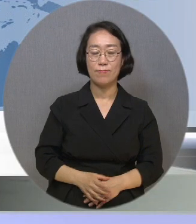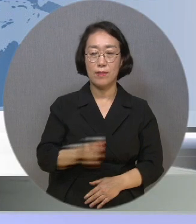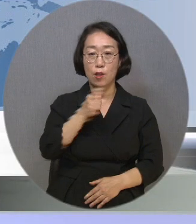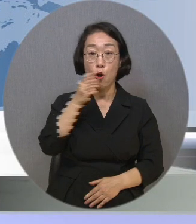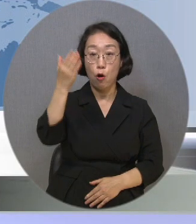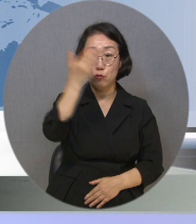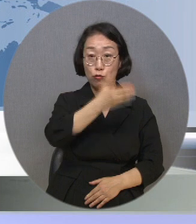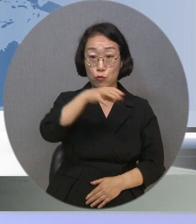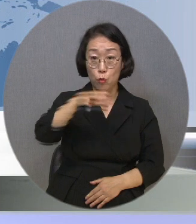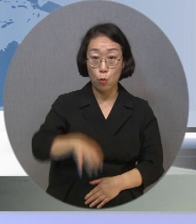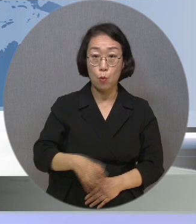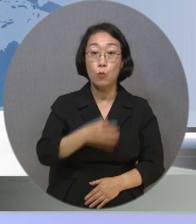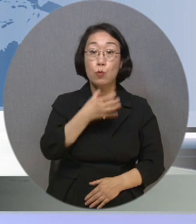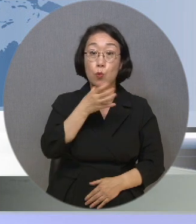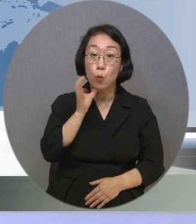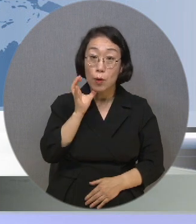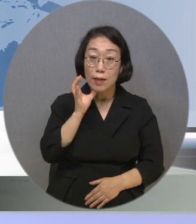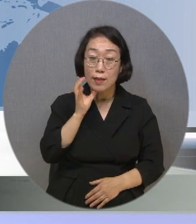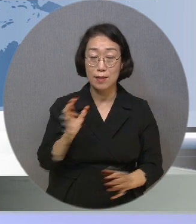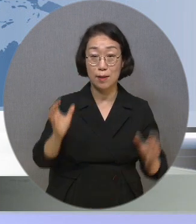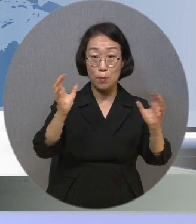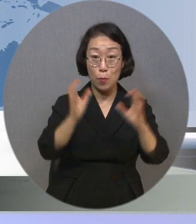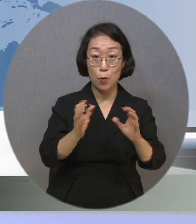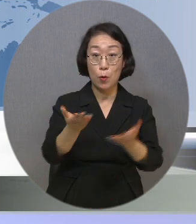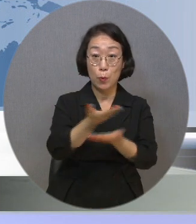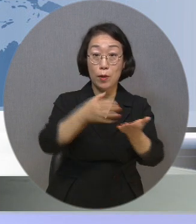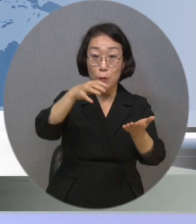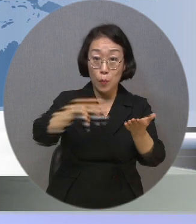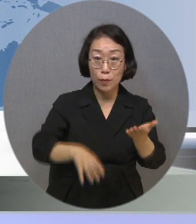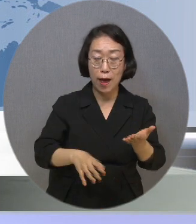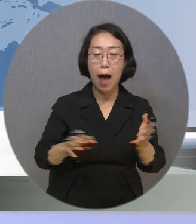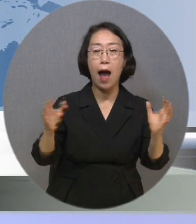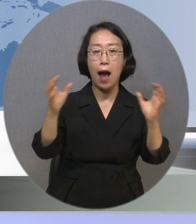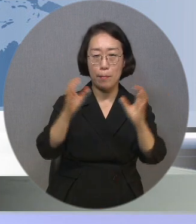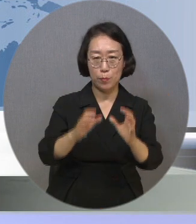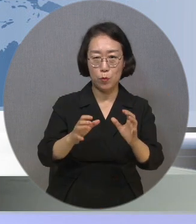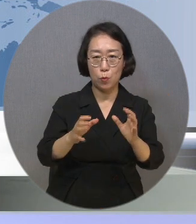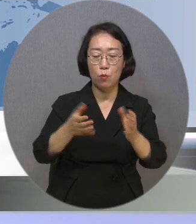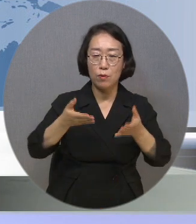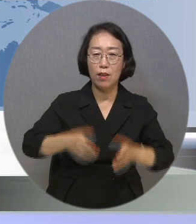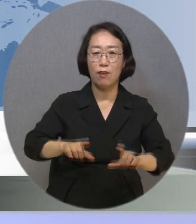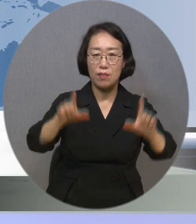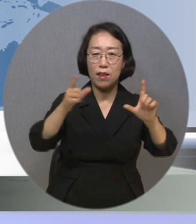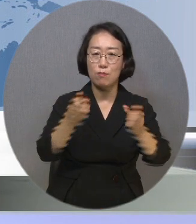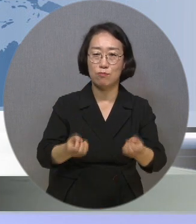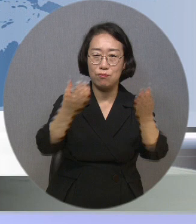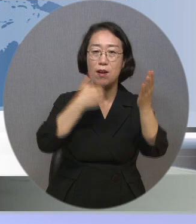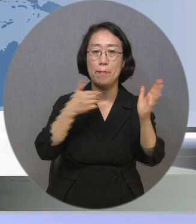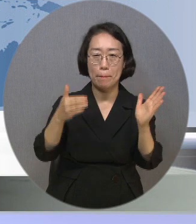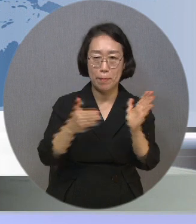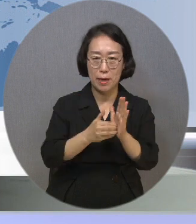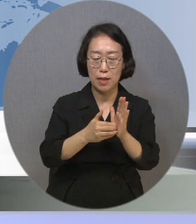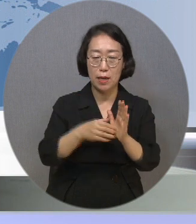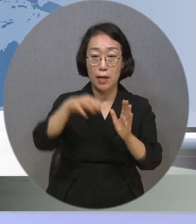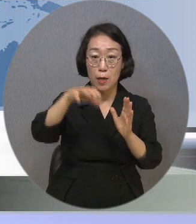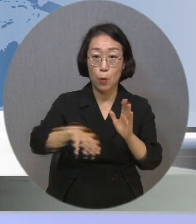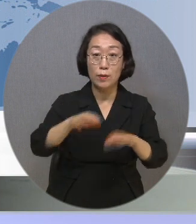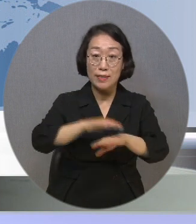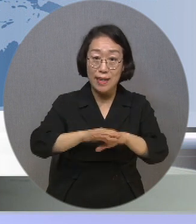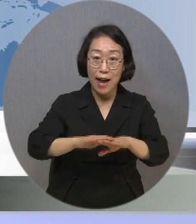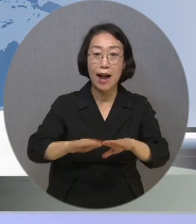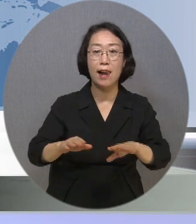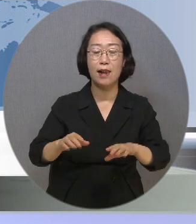여수시에서 경로당 합동 생일잔치가 열렸습니다. 지역 어르신들의 소외감을 덜어드리고 경로당을 활성화하기